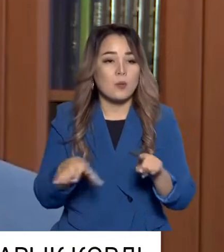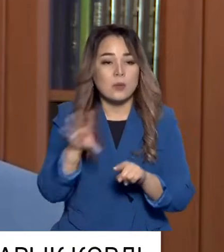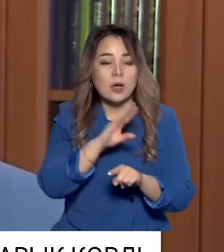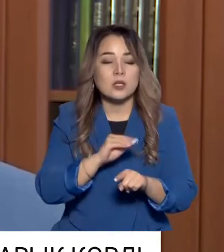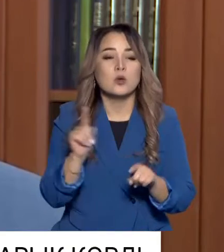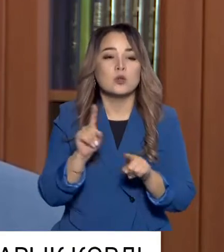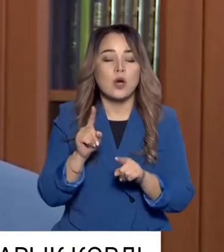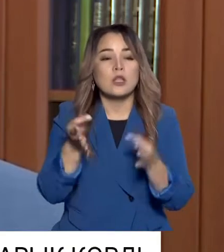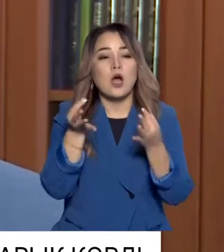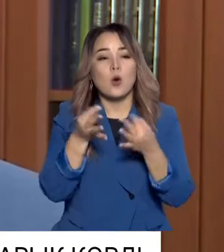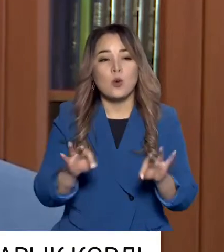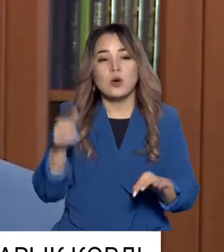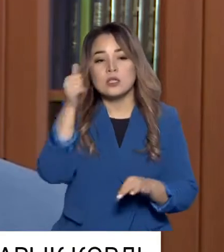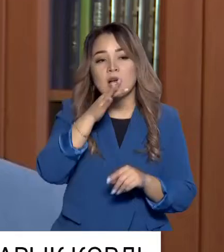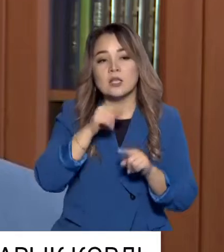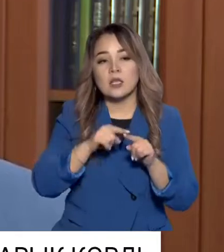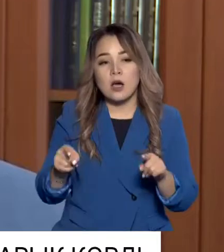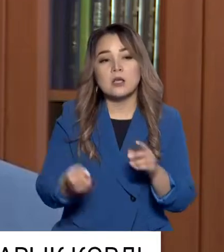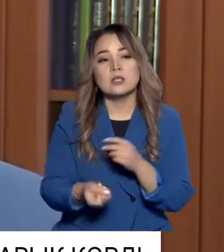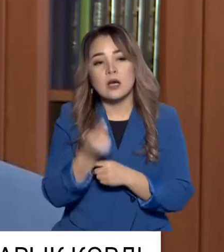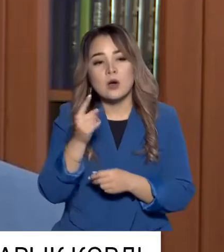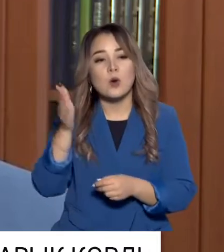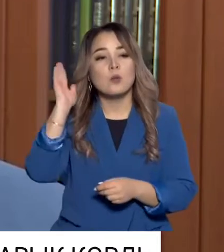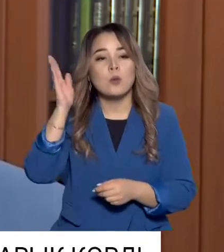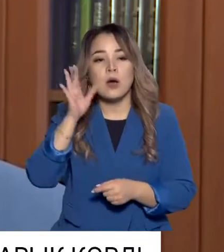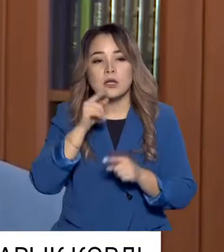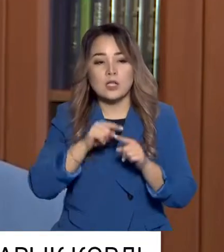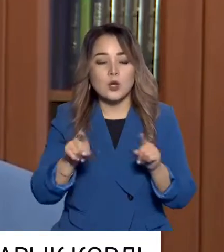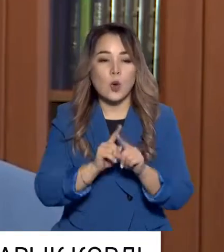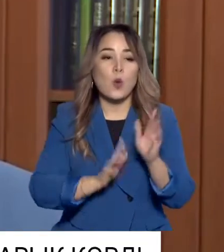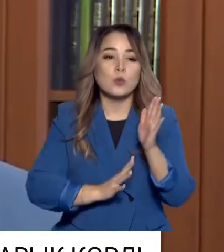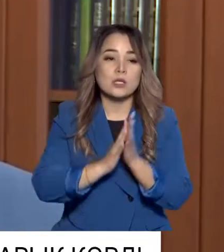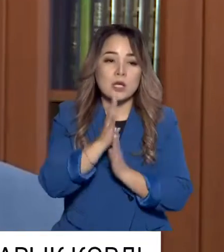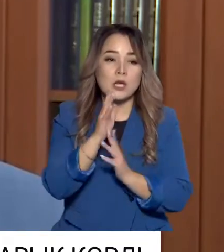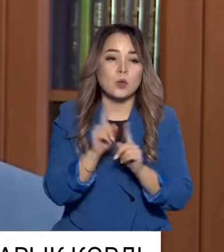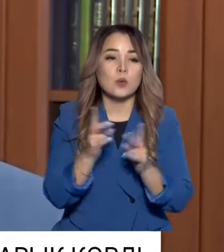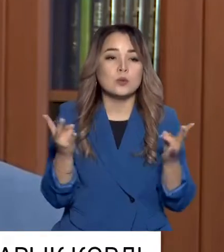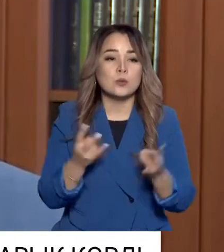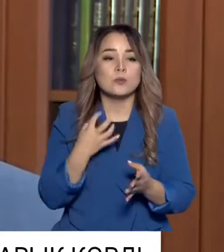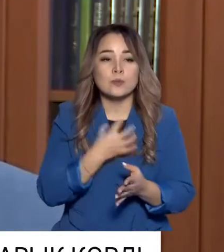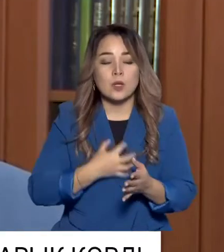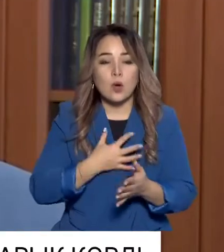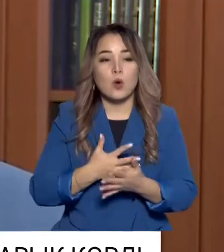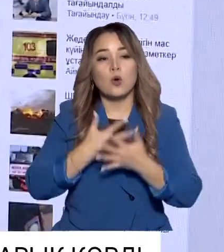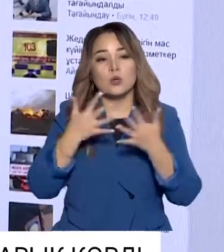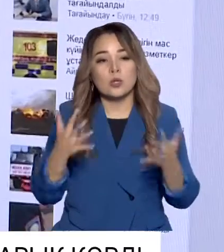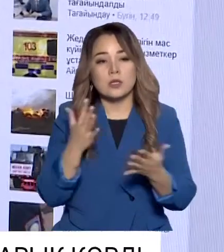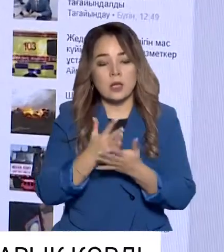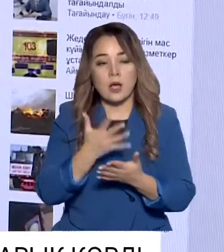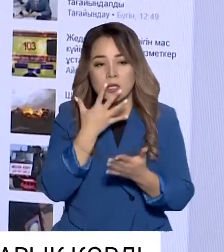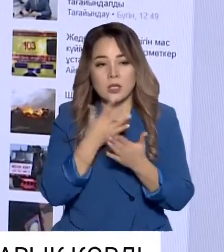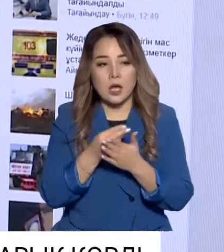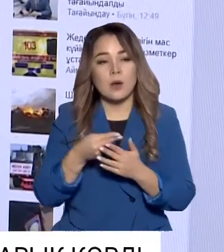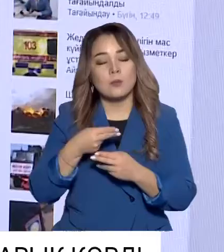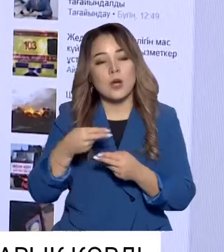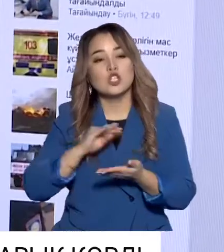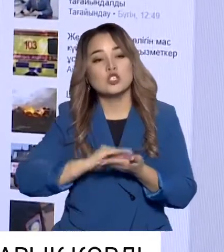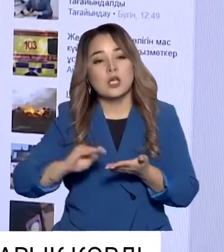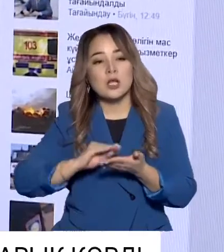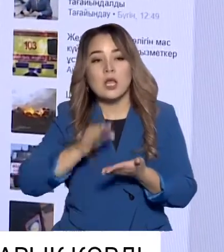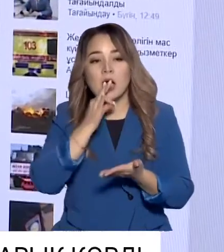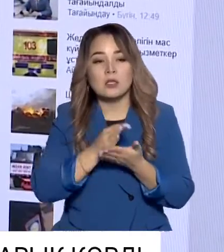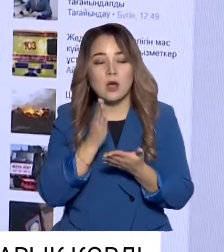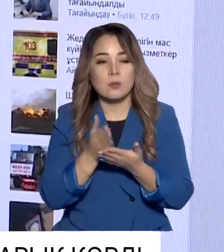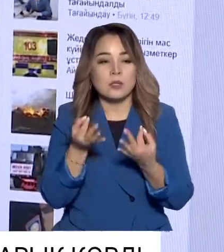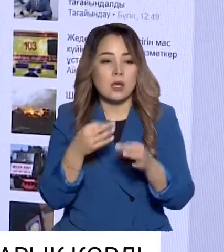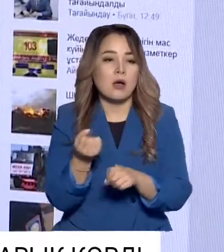жылдары туылған. Енді алдағы кезде деген өскелең ұрпақ үшін өте бір керекті үлкен мақала ғой деп ойлаймын. Егемендікке ерен еңбек пен